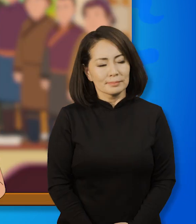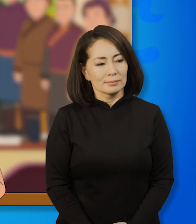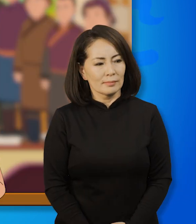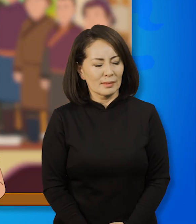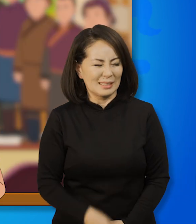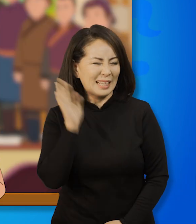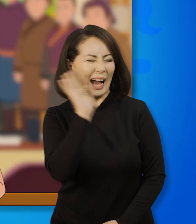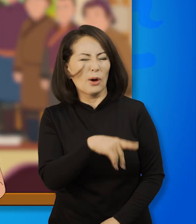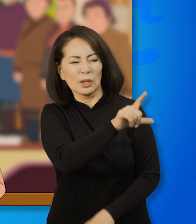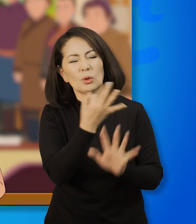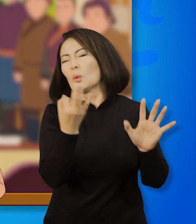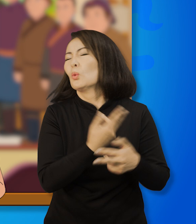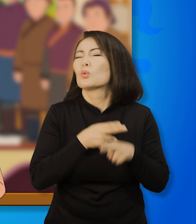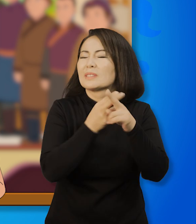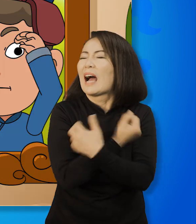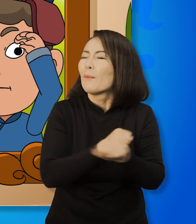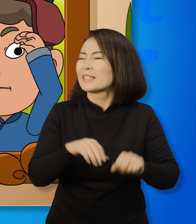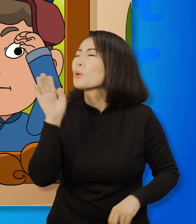За тэгээд найд ч очиад аварч гэлвүтэй.